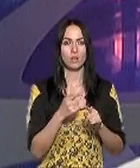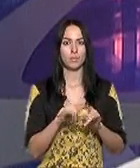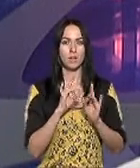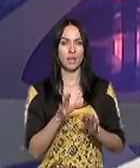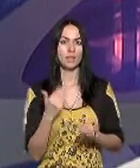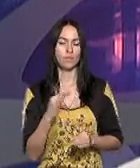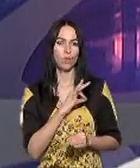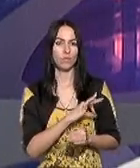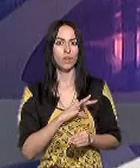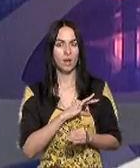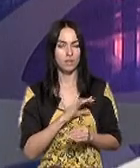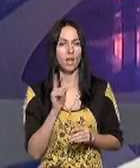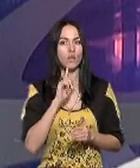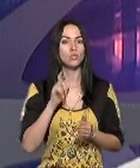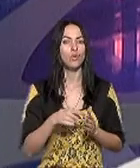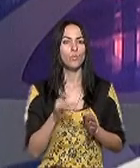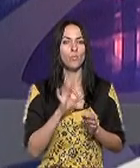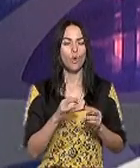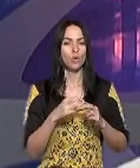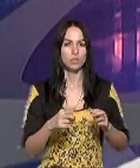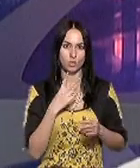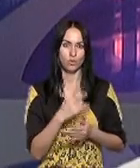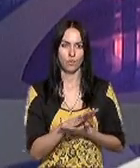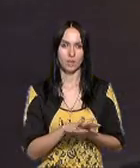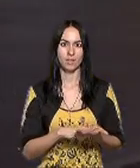відомо про розслідування, дізнавалася Альона Рязанцева.